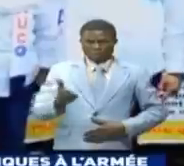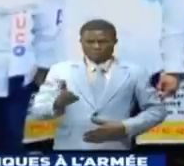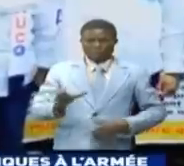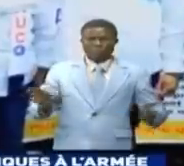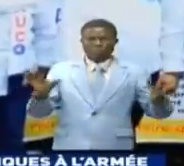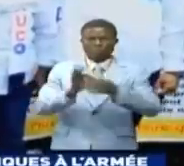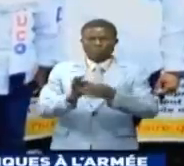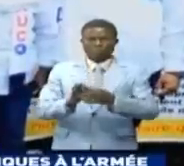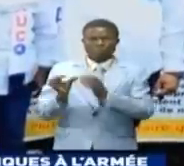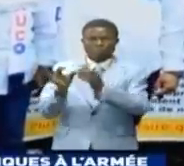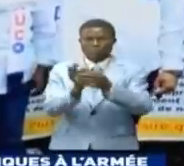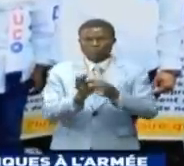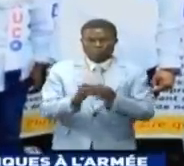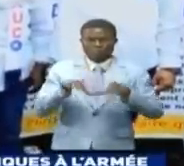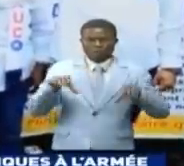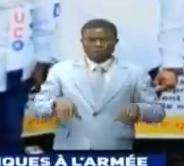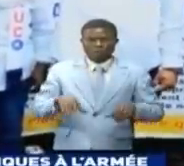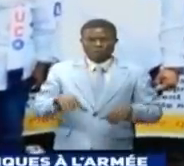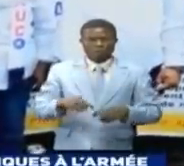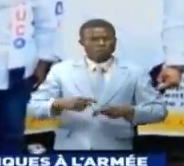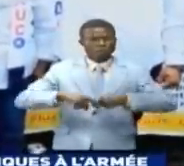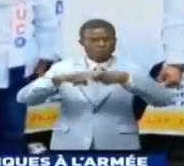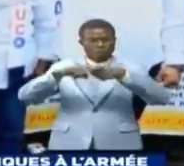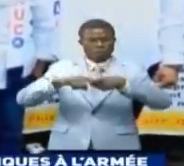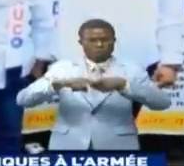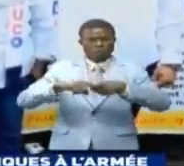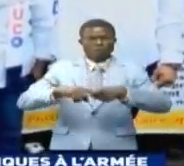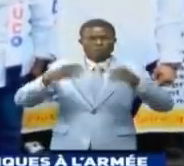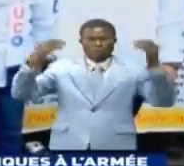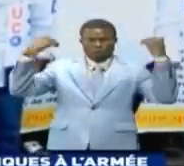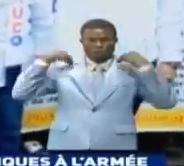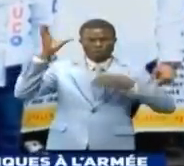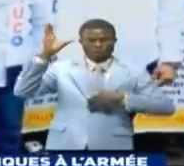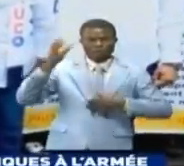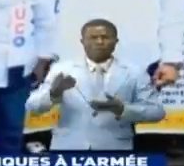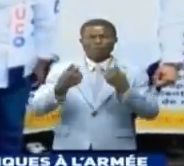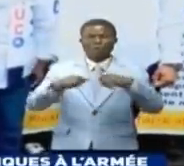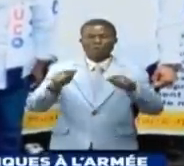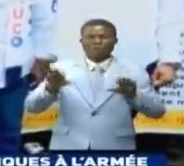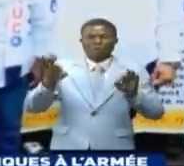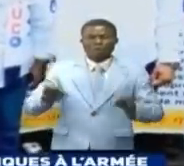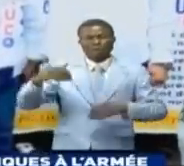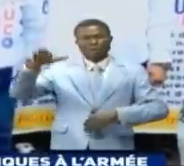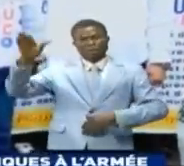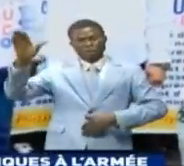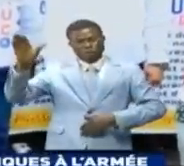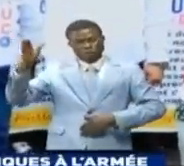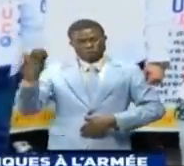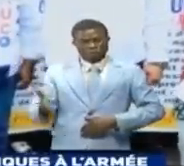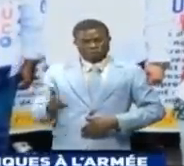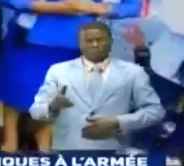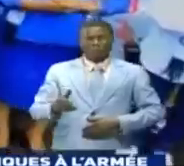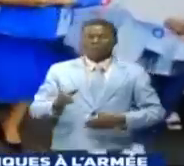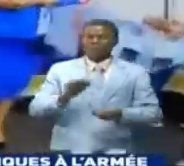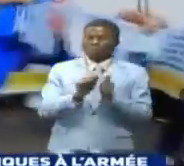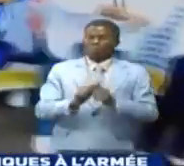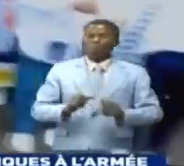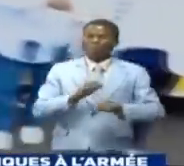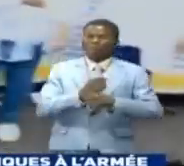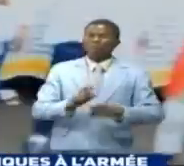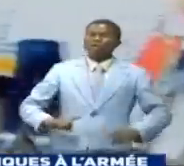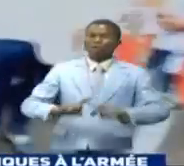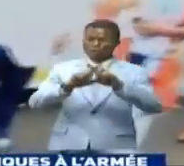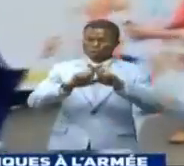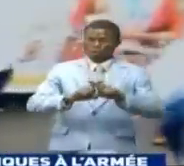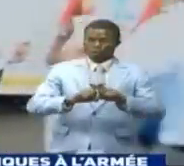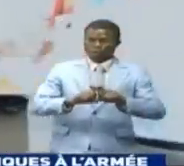pour l'unité du Congo lui demande d'interdire aux chefs coutumiers de vendre la terre aux étrangers. C'est un phénomène qui favorise les conflits communautaires, avec